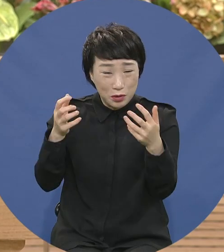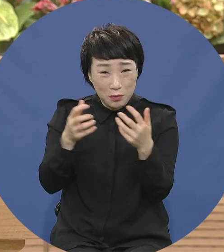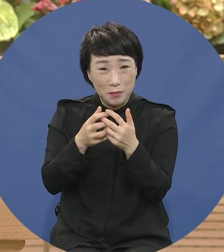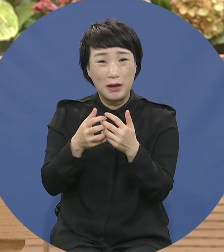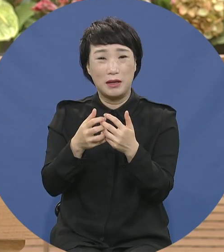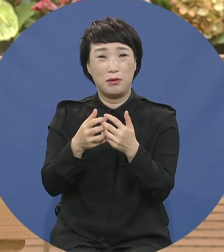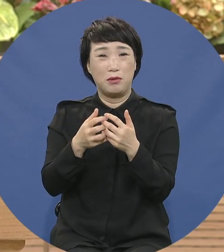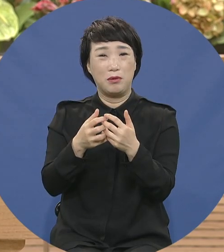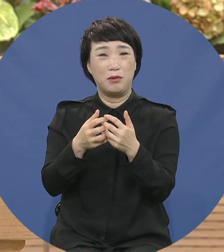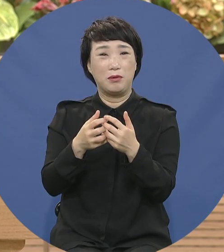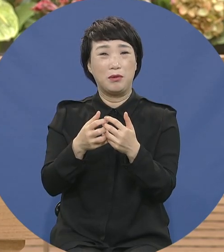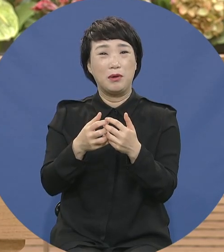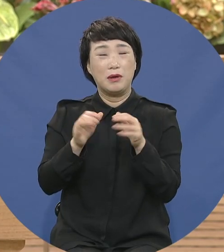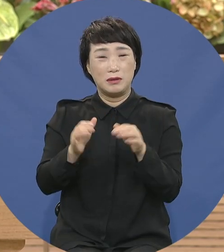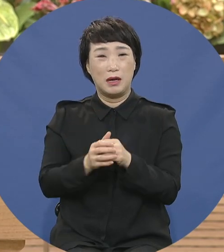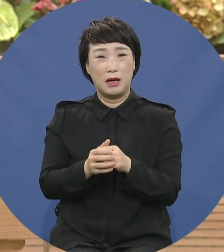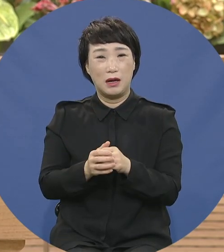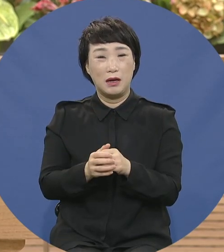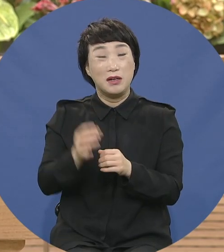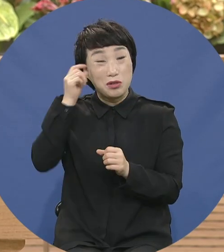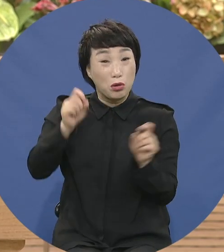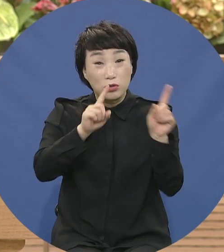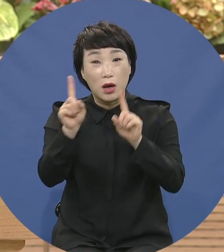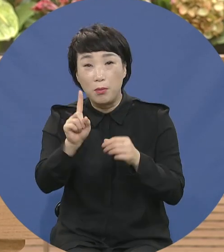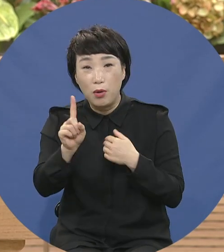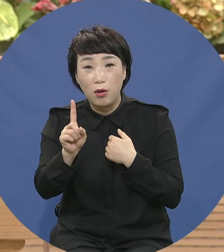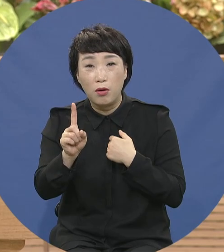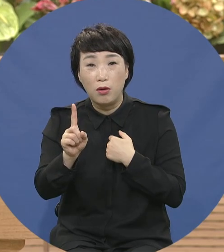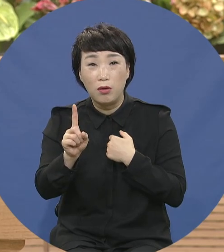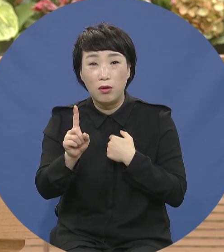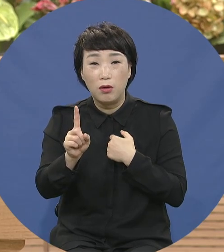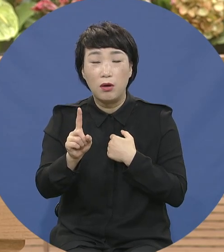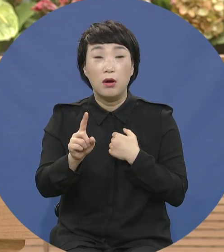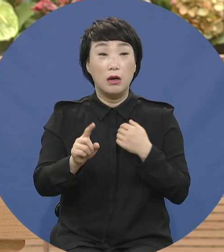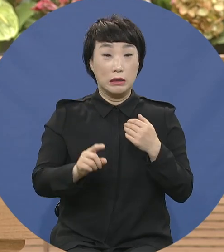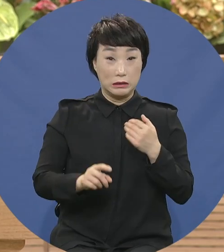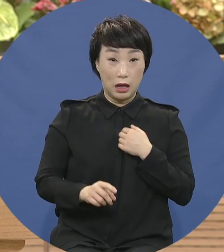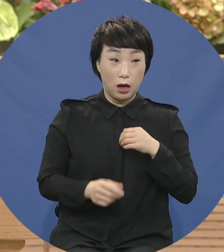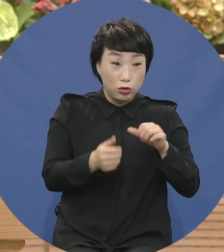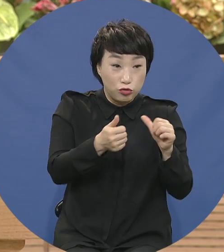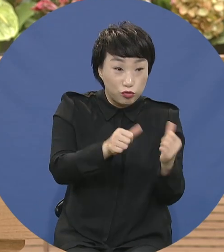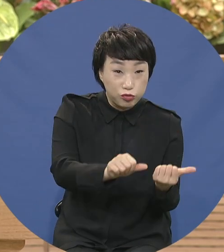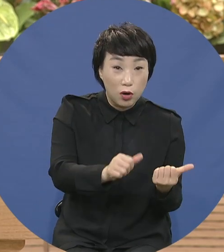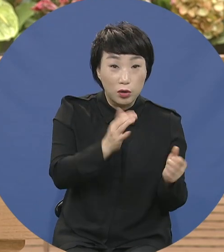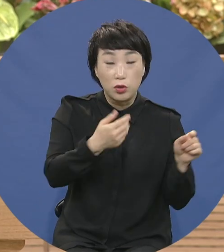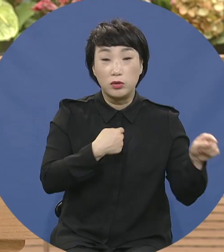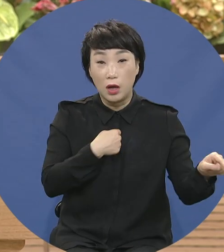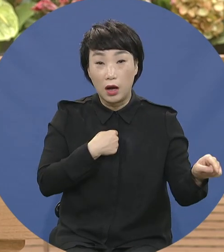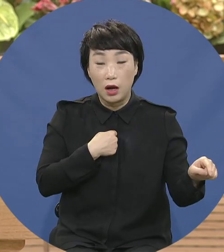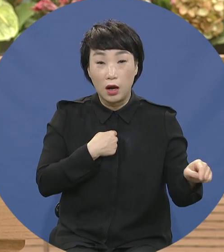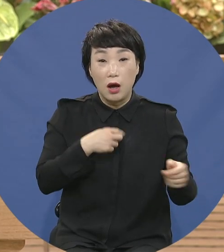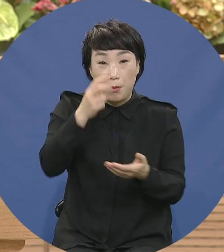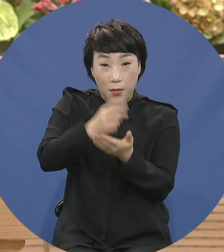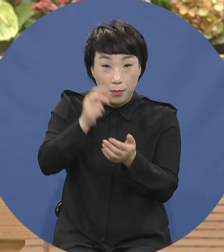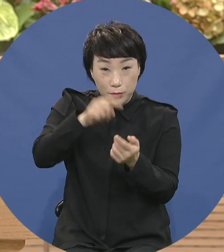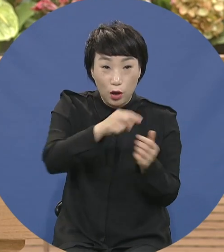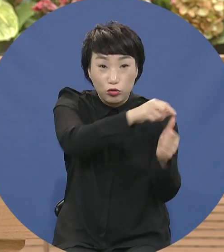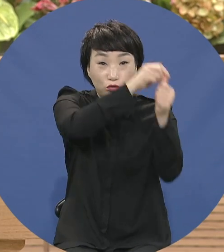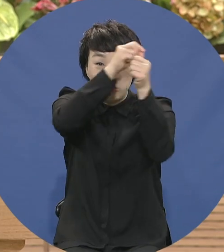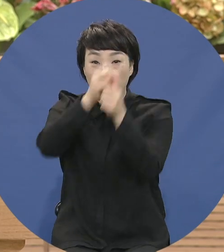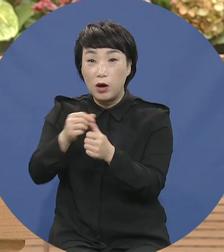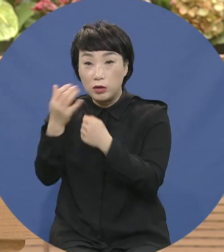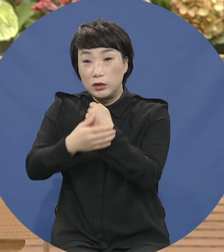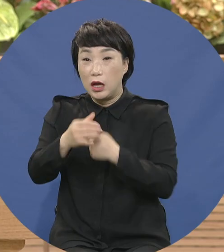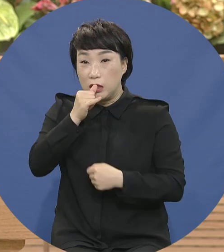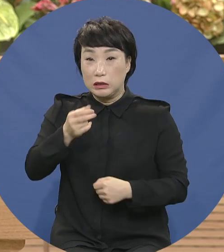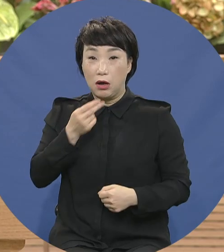충만해라. 뭘 정신 차려? 내가 주가 내게 법대로 구원하시는 내가 내게